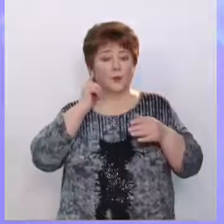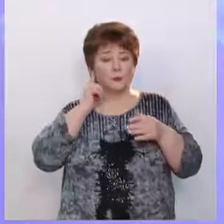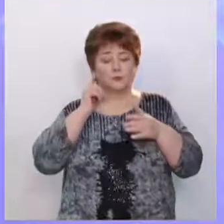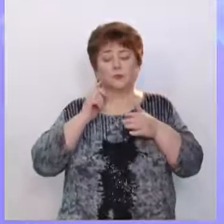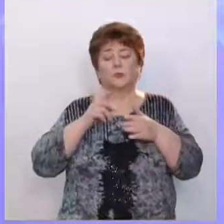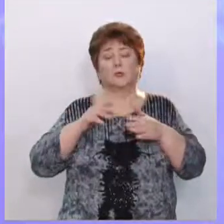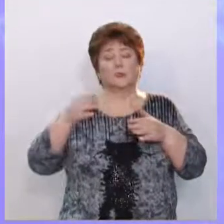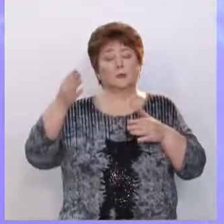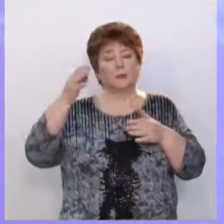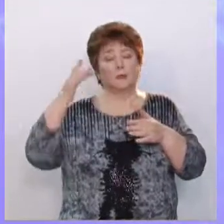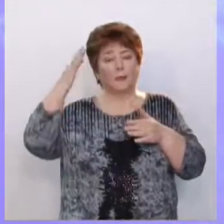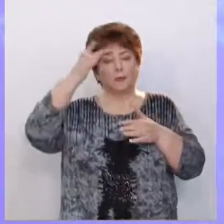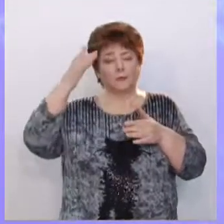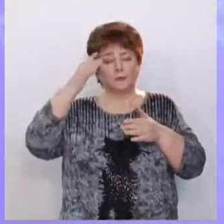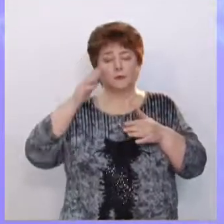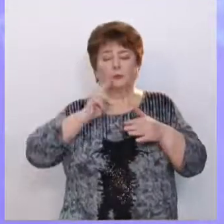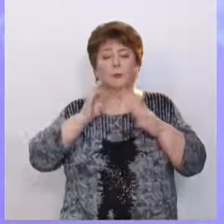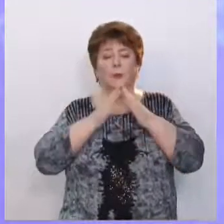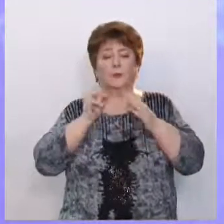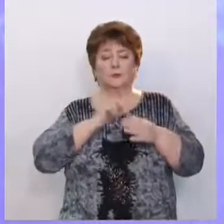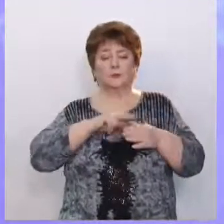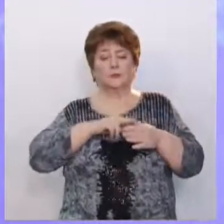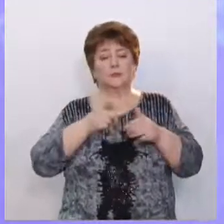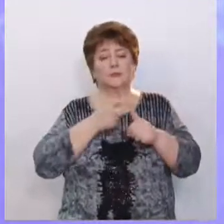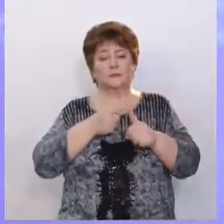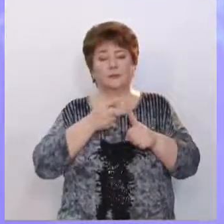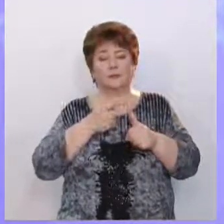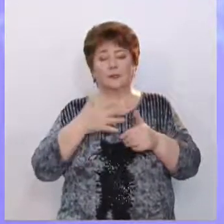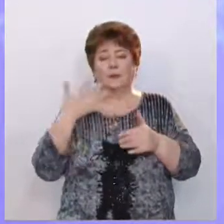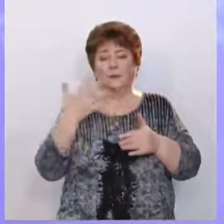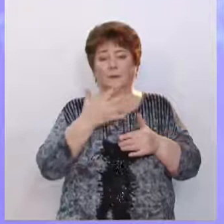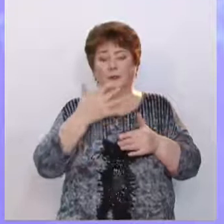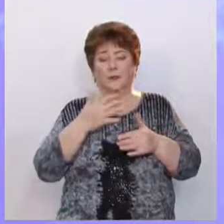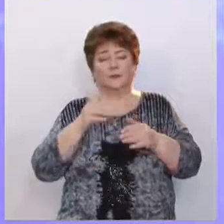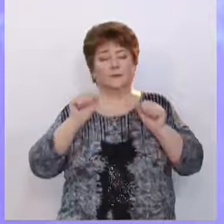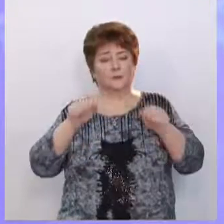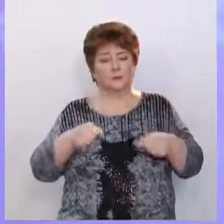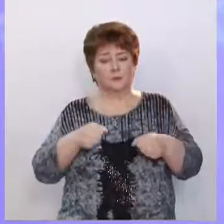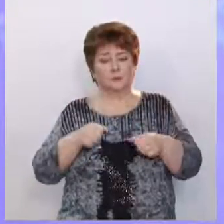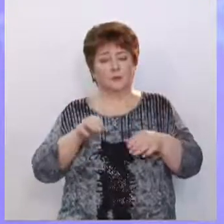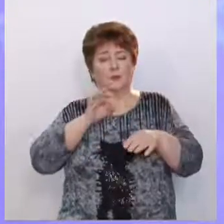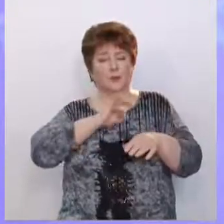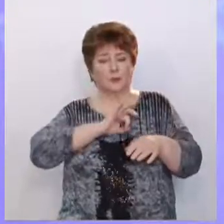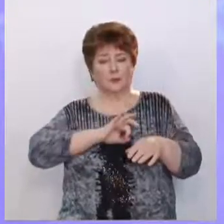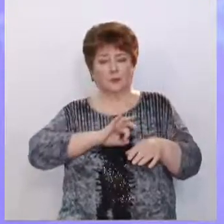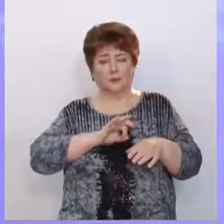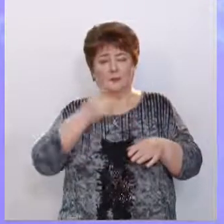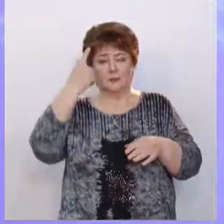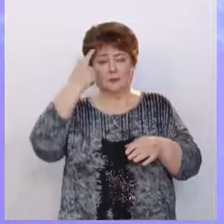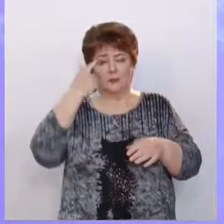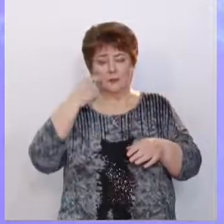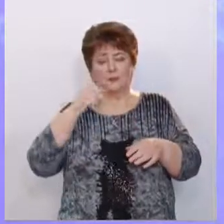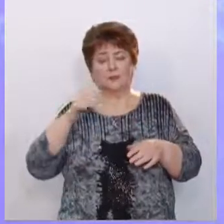Прослушайте творческую домашнюю работу. Назовите 5 способов применения